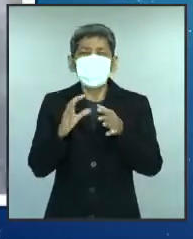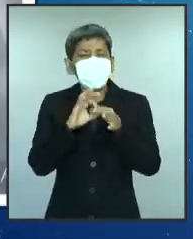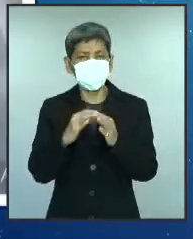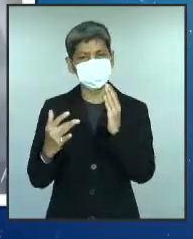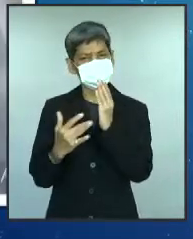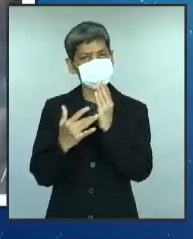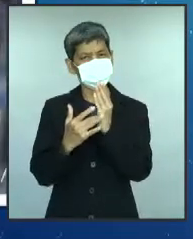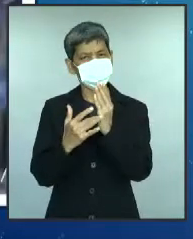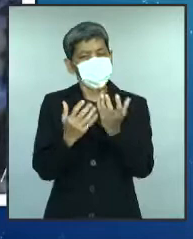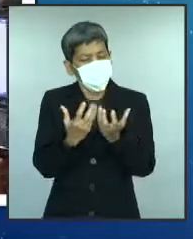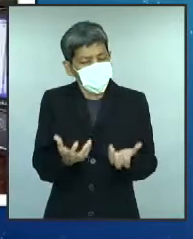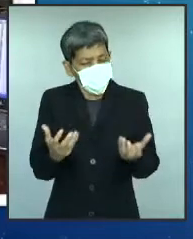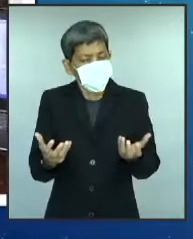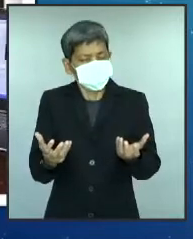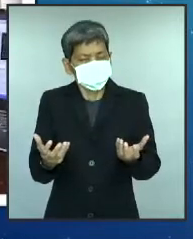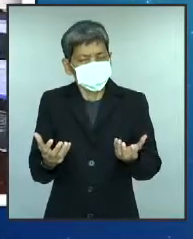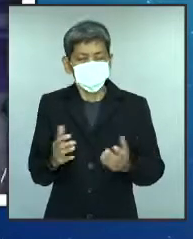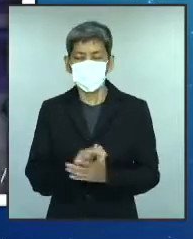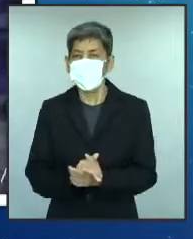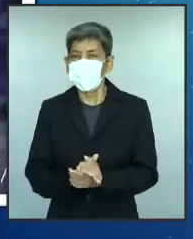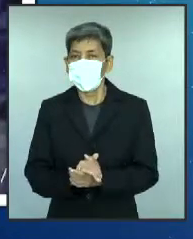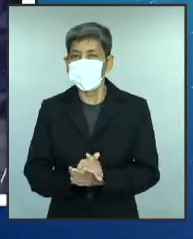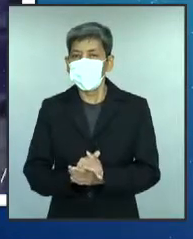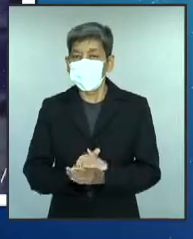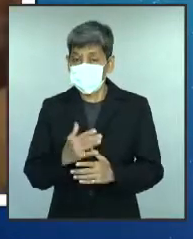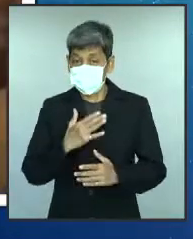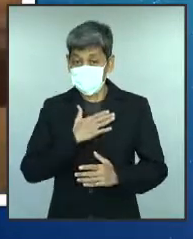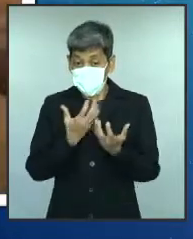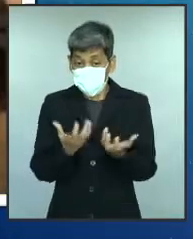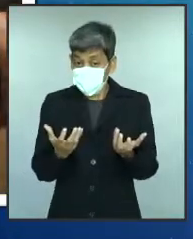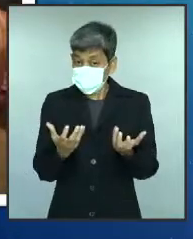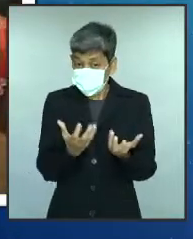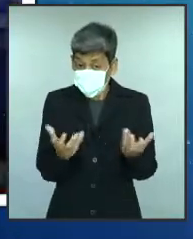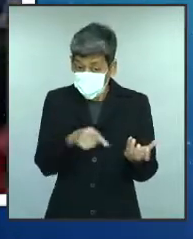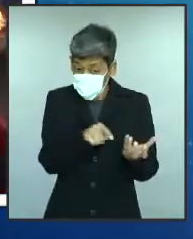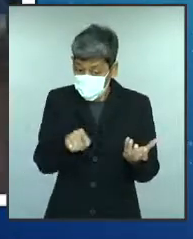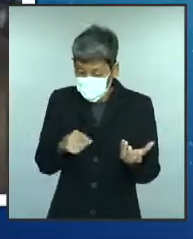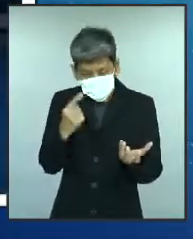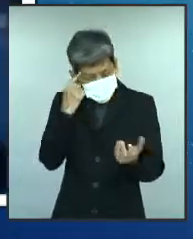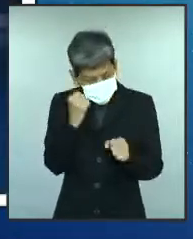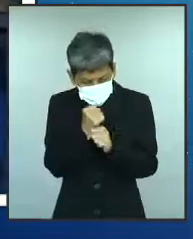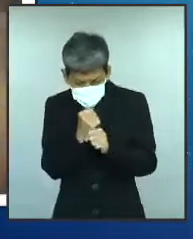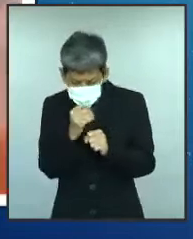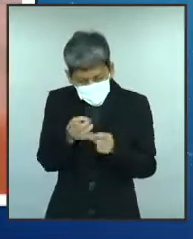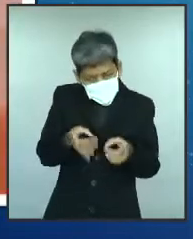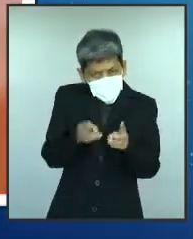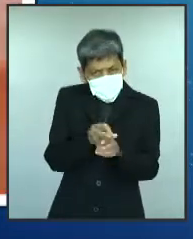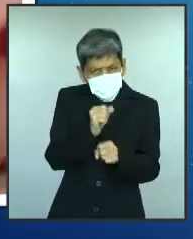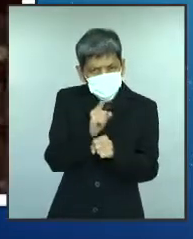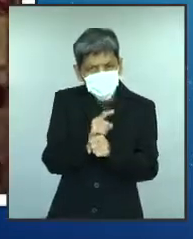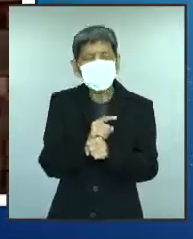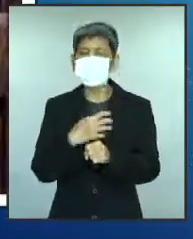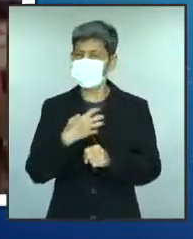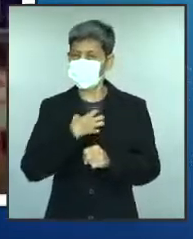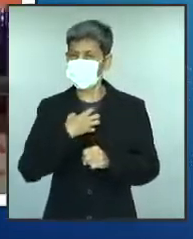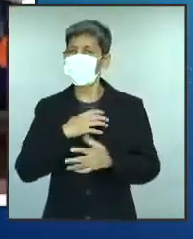กี่ยวกับเทคโนโลยีทางด้านวัสดุนะครับแล้วก็การที่เป็นวัสดุเฉยๆเนี่ยสุดท้ายถ้ามันเอามาต่อยอดก็คือมีทางด้าน